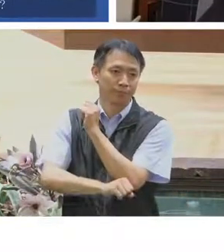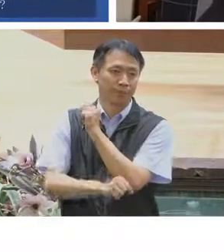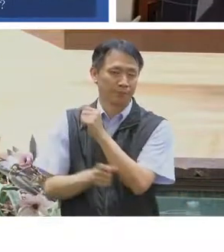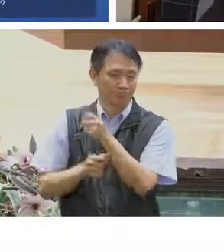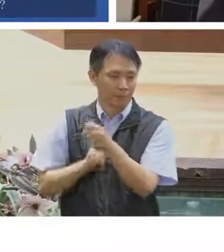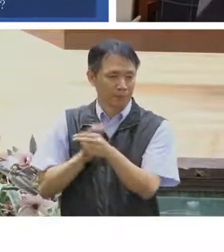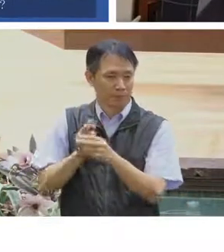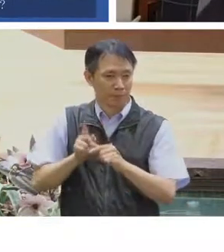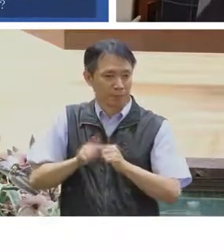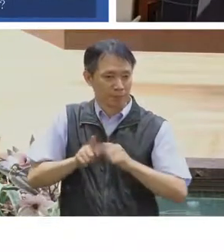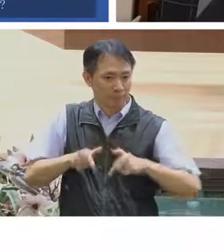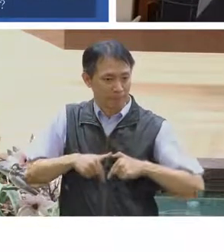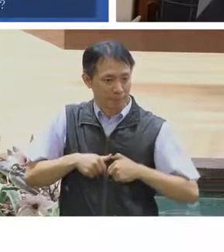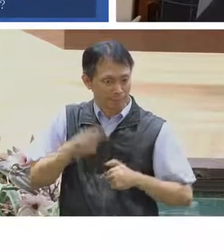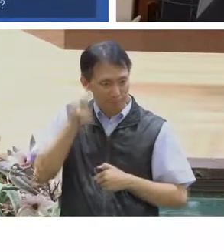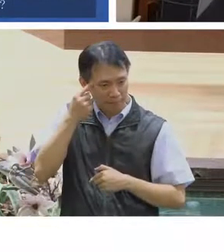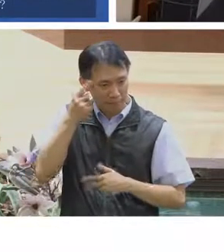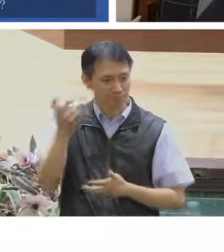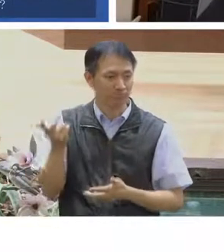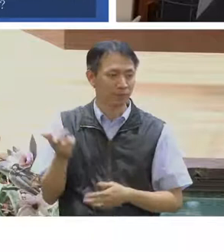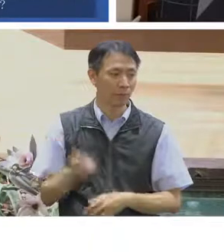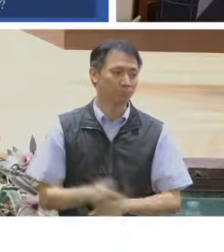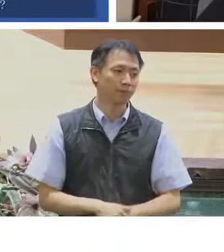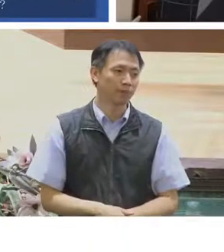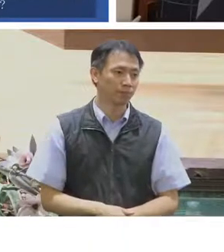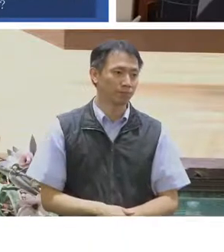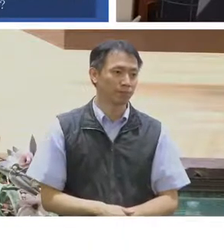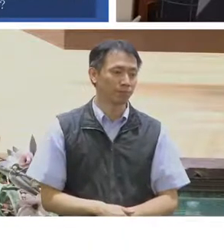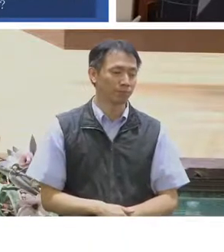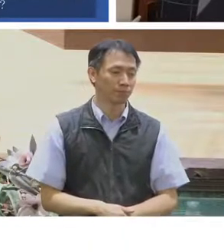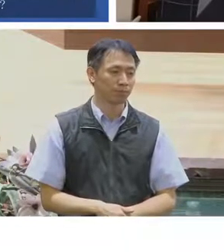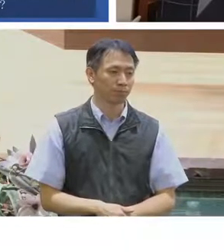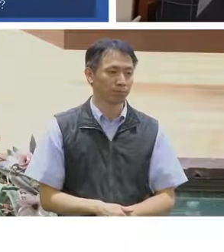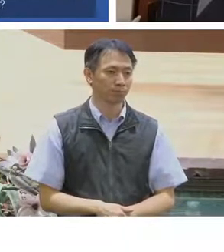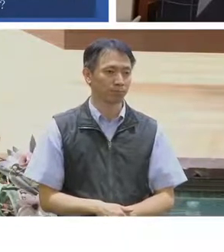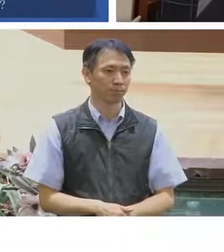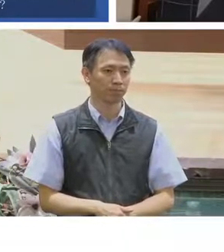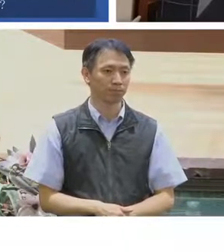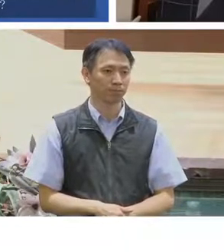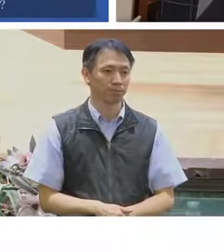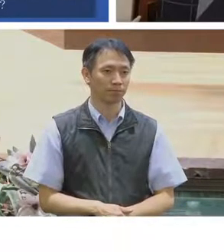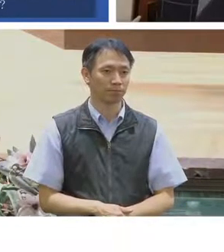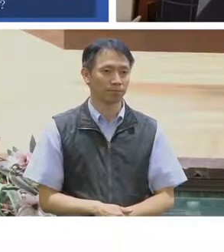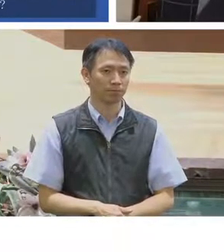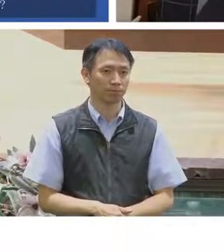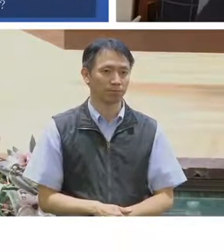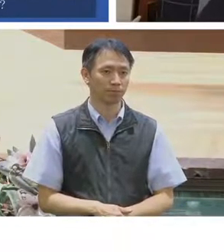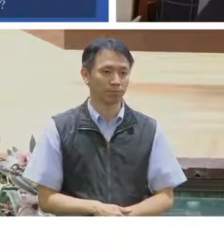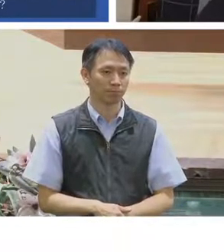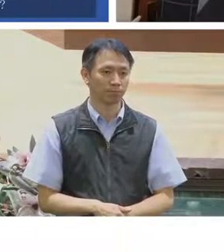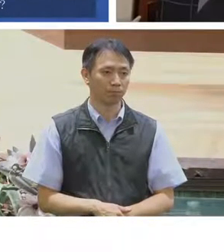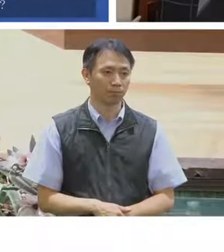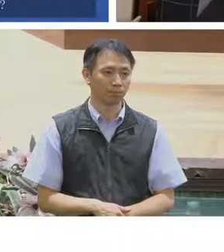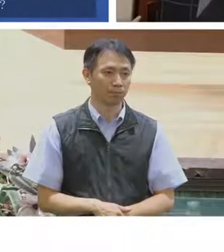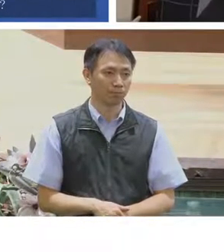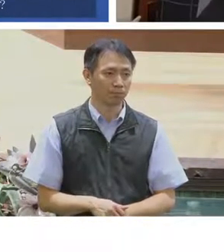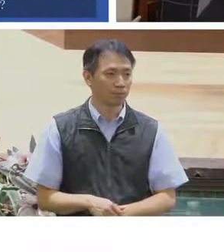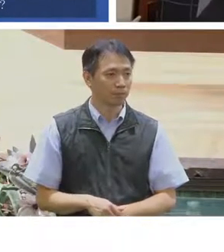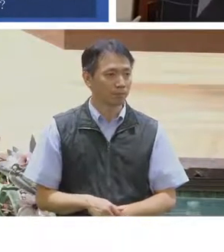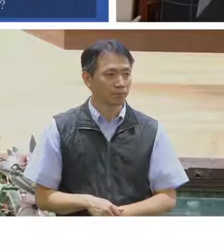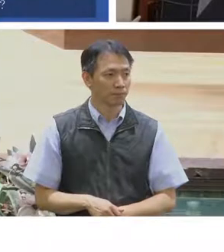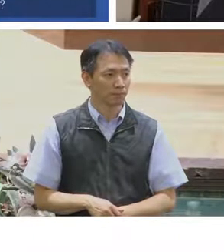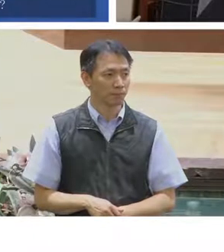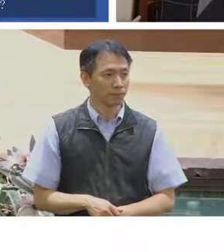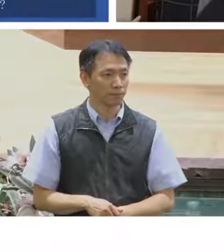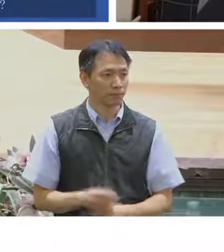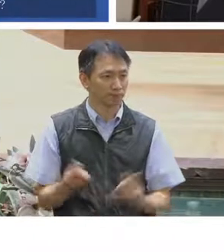的价值在居民他看中国是看成一个就是那个父母的官员的角度来